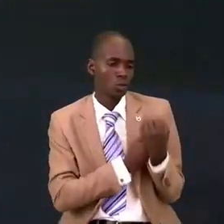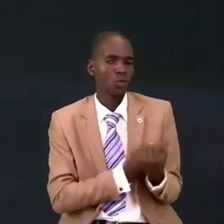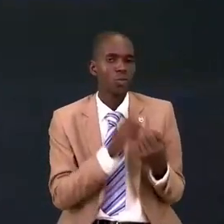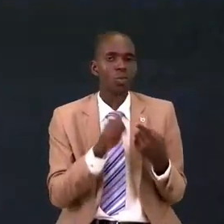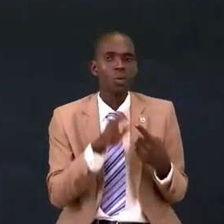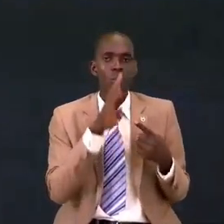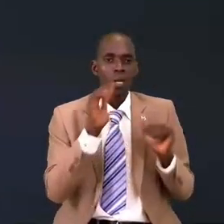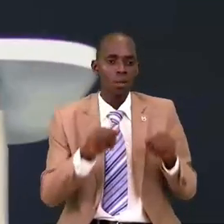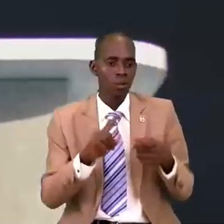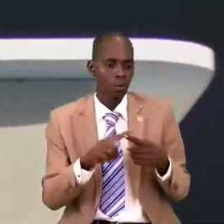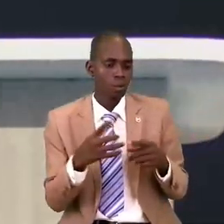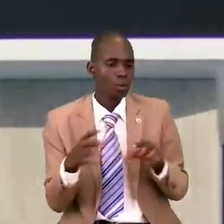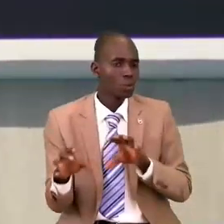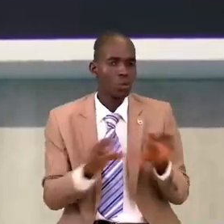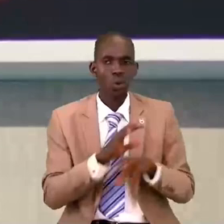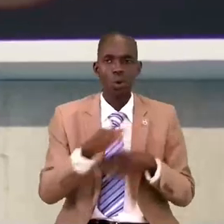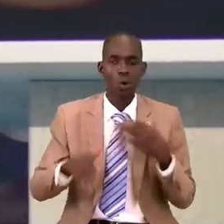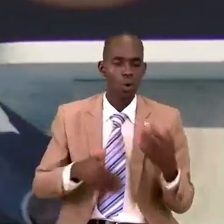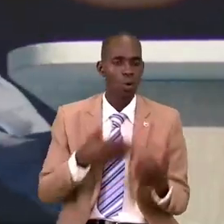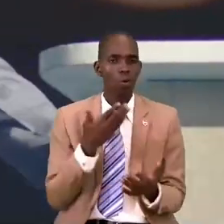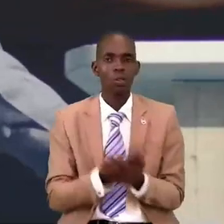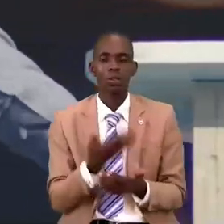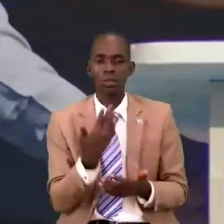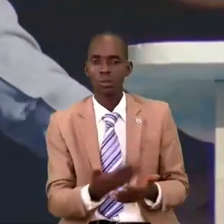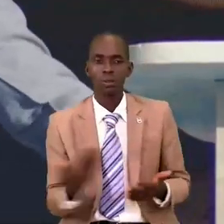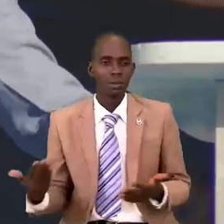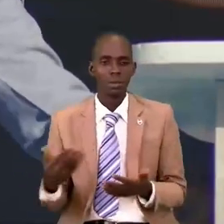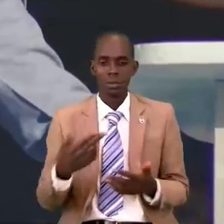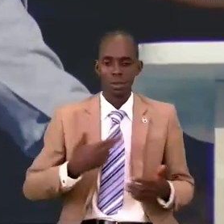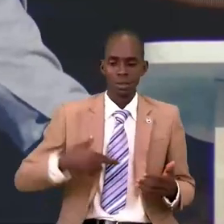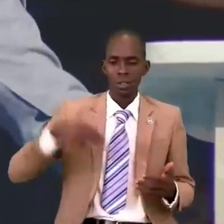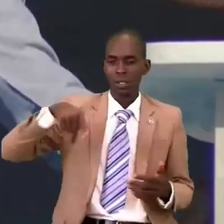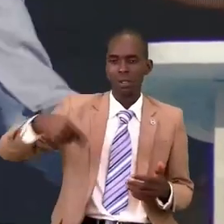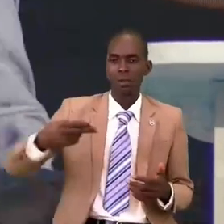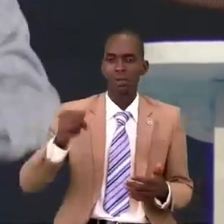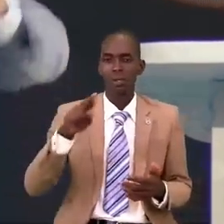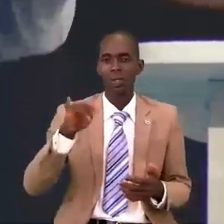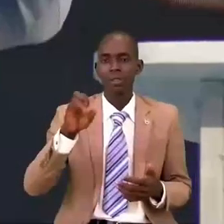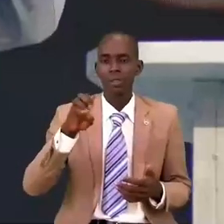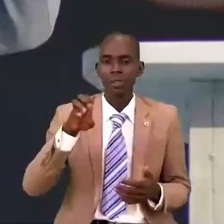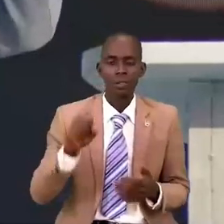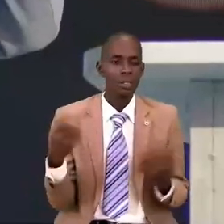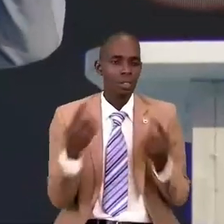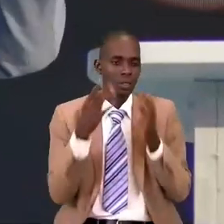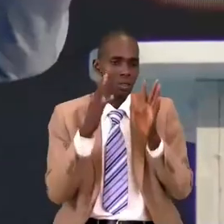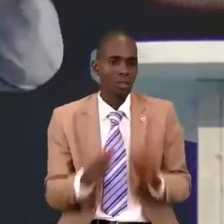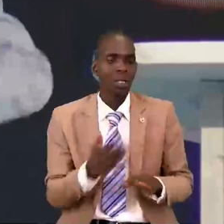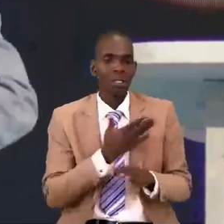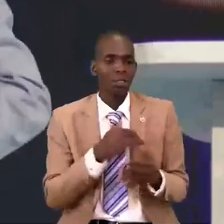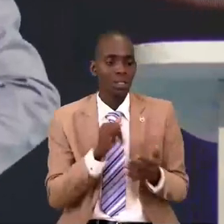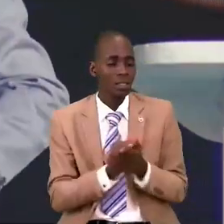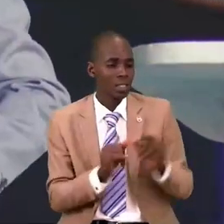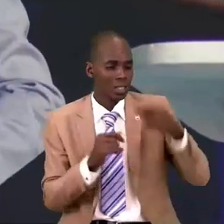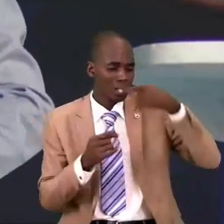ces sadducéens, et pour Pierre, pour qu'une petite fille, une domestique demande, tu dois faire partie l'un d'eux.